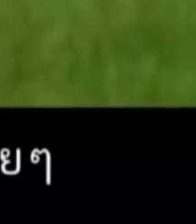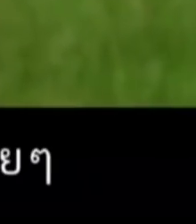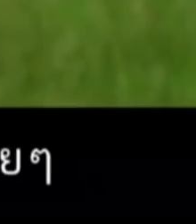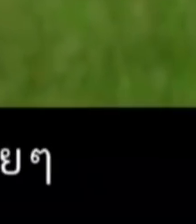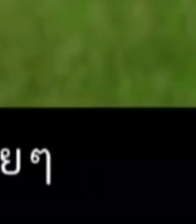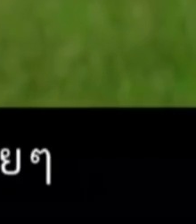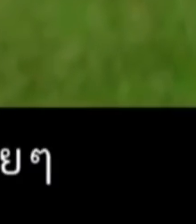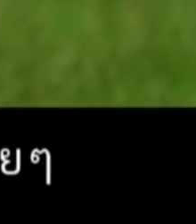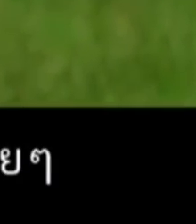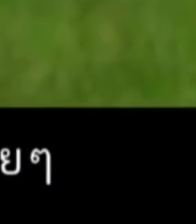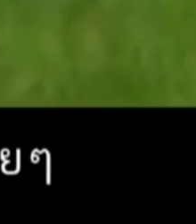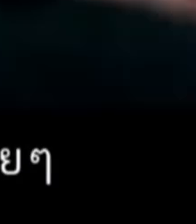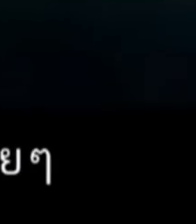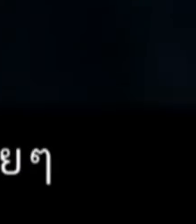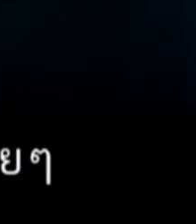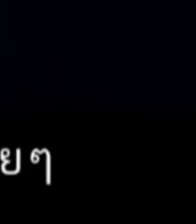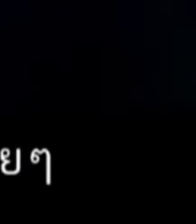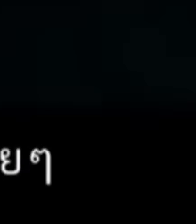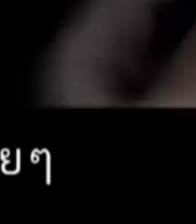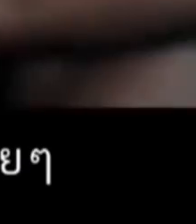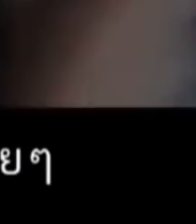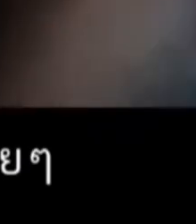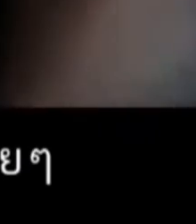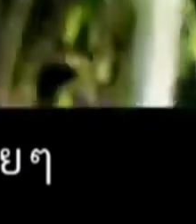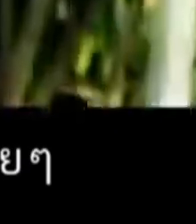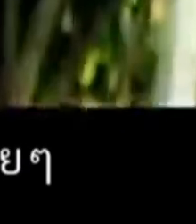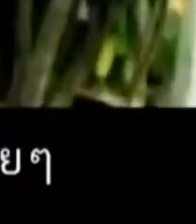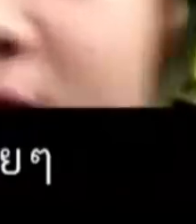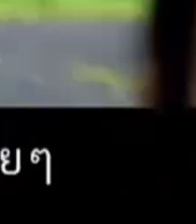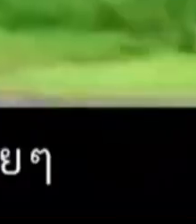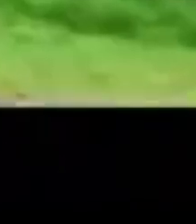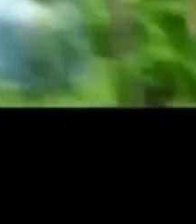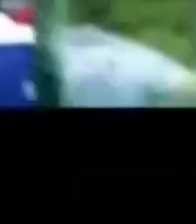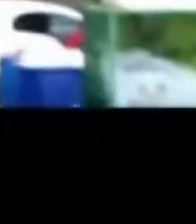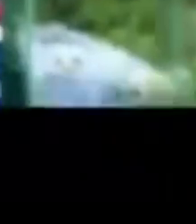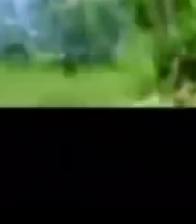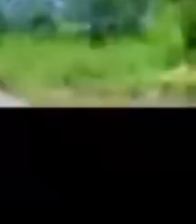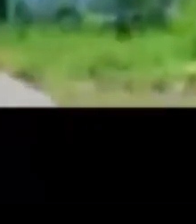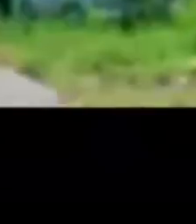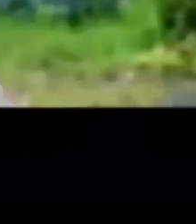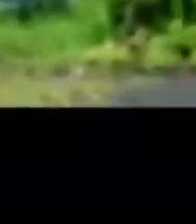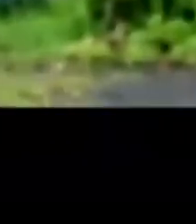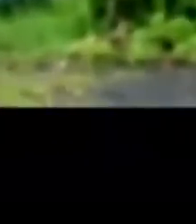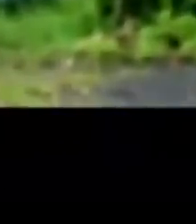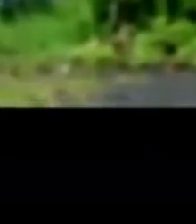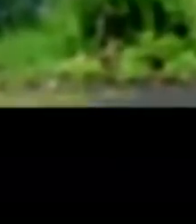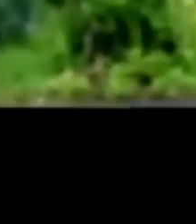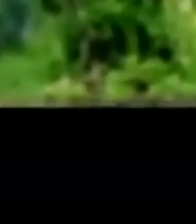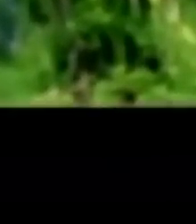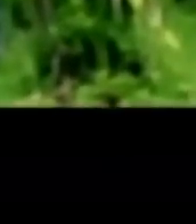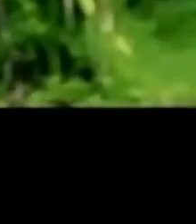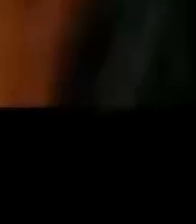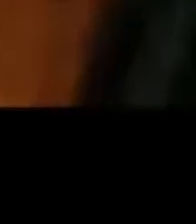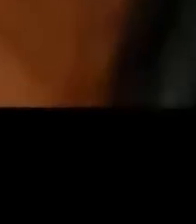หนูเริ่มถูกพูดถึงในโรงเรียนและโดนจ้องมองด้วยสายตาแปลกๆมากขึ้นเรื่อย ๆอุ้ยละลินคอยขา